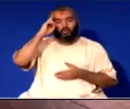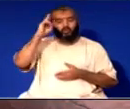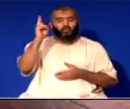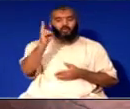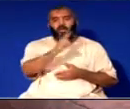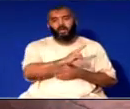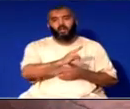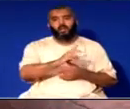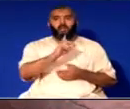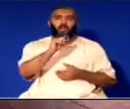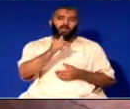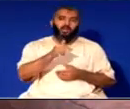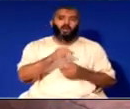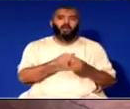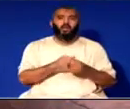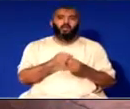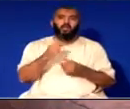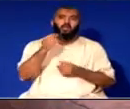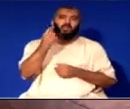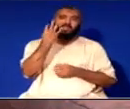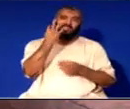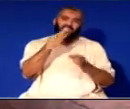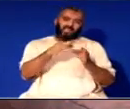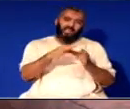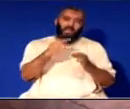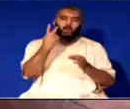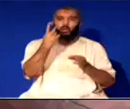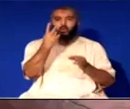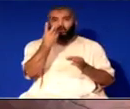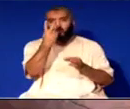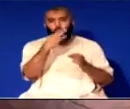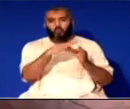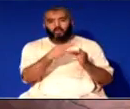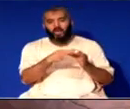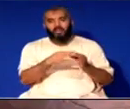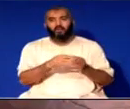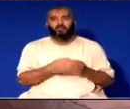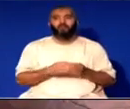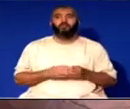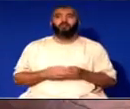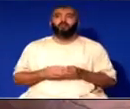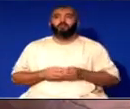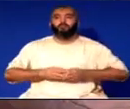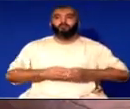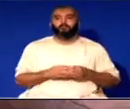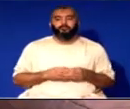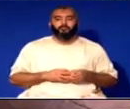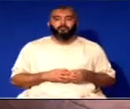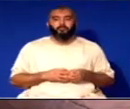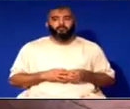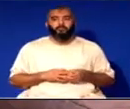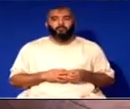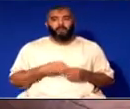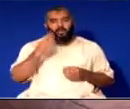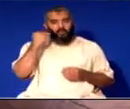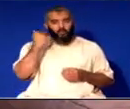يعني عادة كان واحد دقيقة أو دقيقتين تحتياط في المغرب، دائما كان وقت دقيقة أو دقيقتين تحتياط، ولكن المغرب حقيقة مثلا راه مثلا